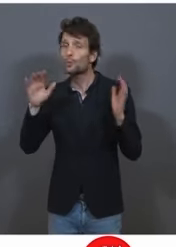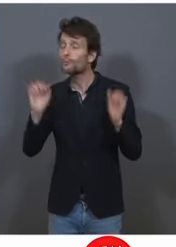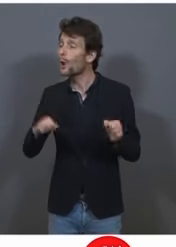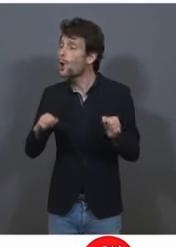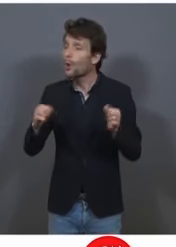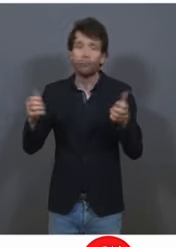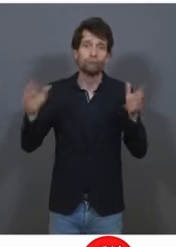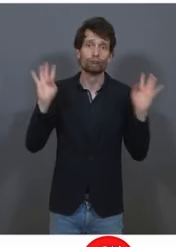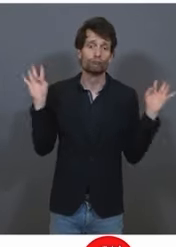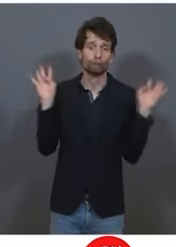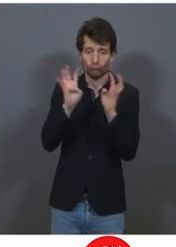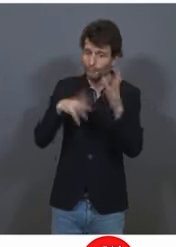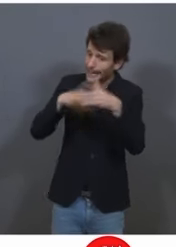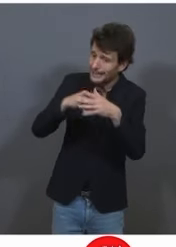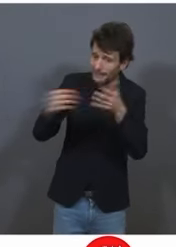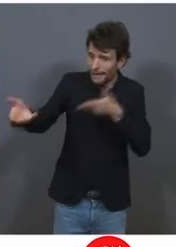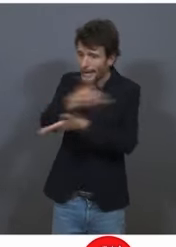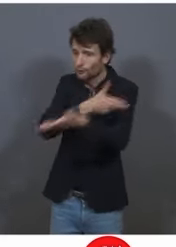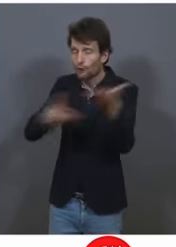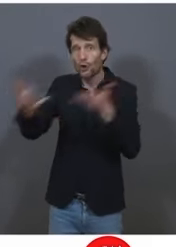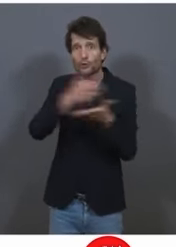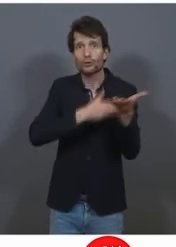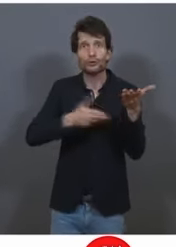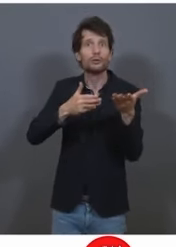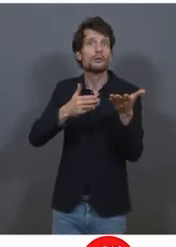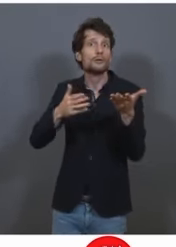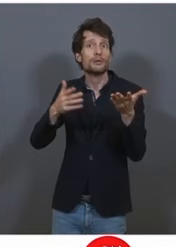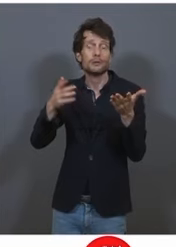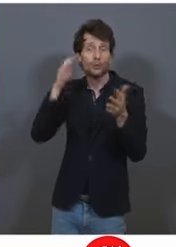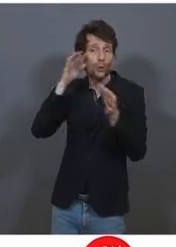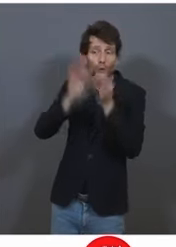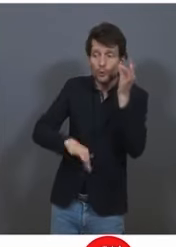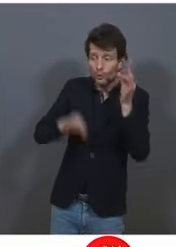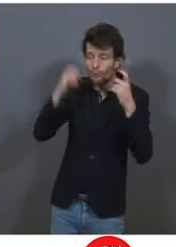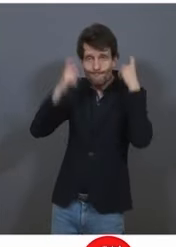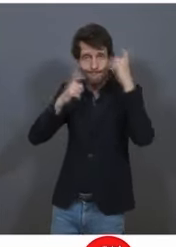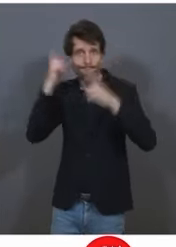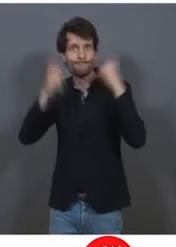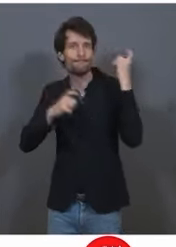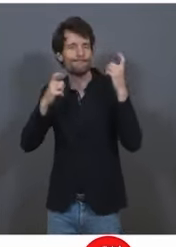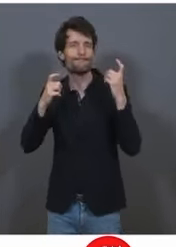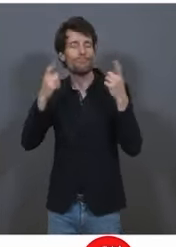les solutions à adopter pour pallier cette situation au niveau municipal. Je vous remercie.